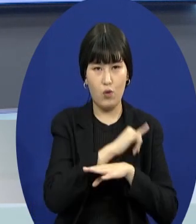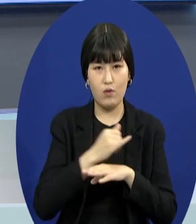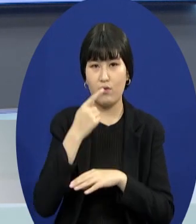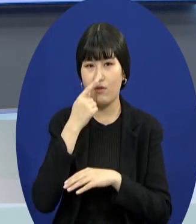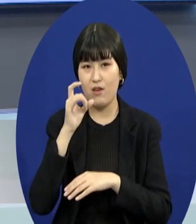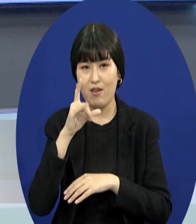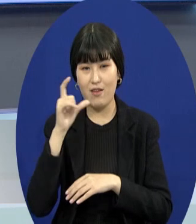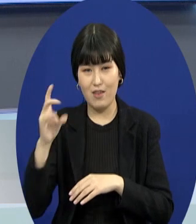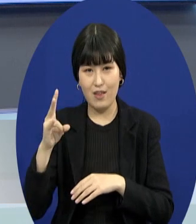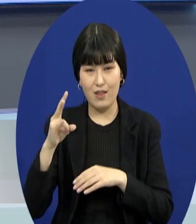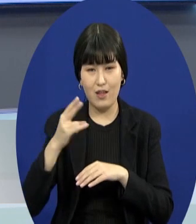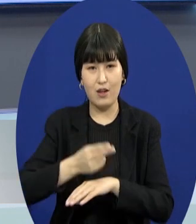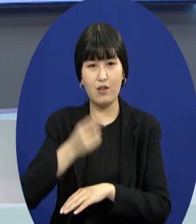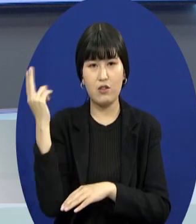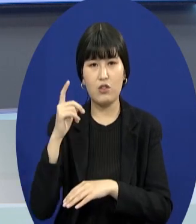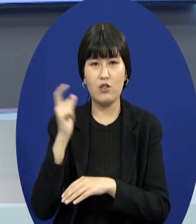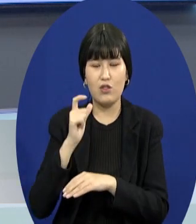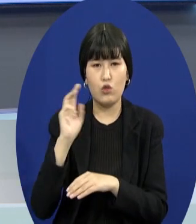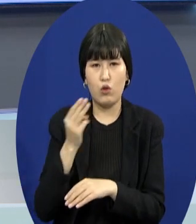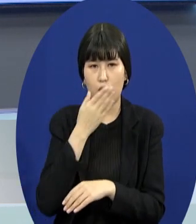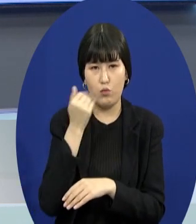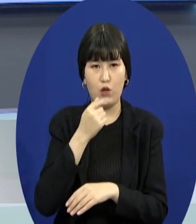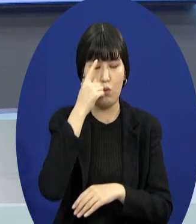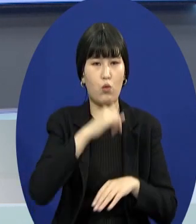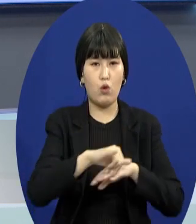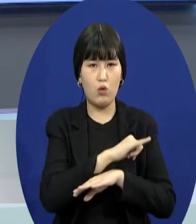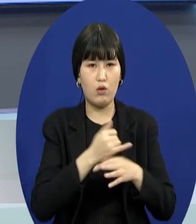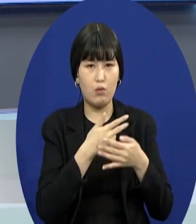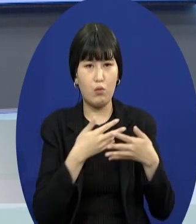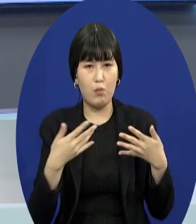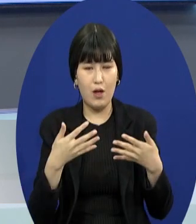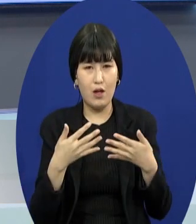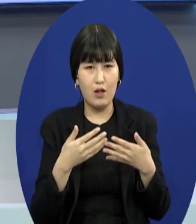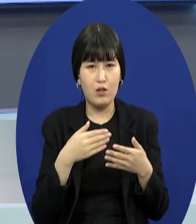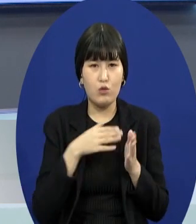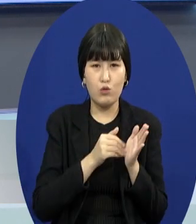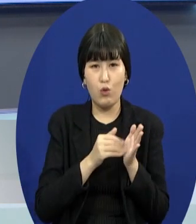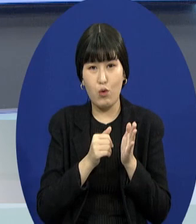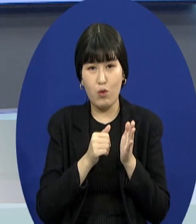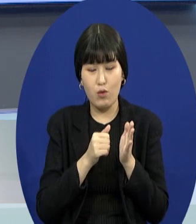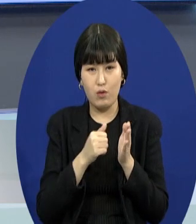гэсэн ихний ээлж нь дотоодод томсдод байгаа бараа бүтээгдэхүүнийг төмөр замаар тээвэрлэж байгааг албаныхан мэдээллээ.